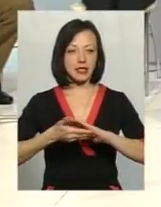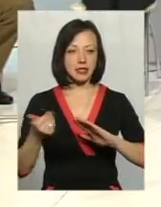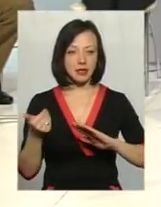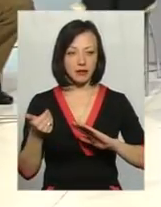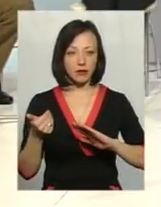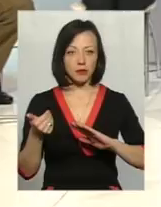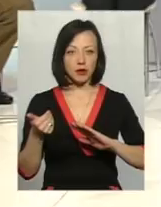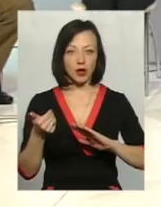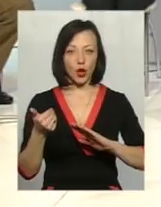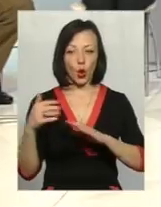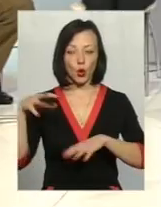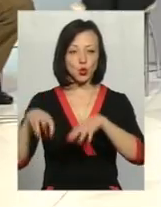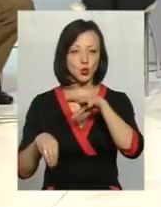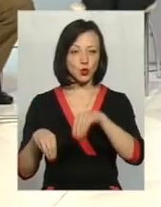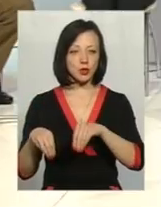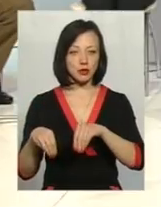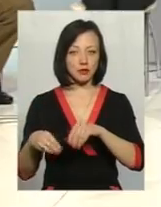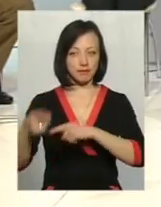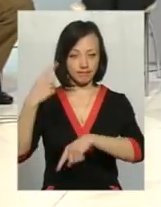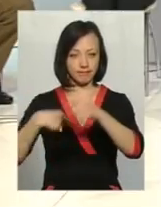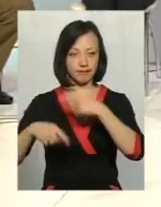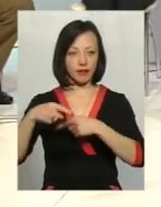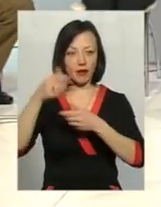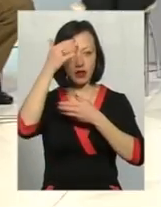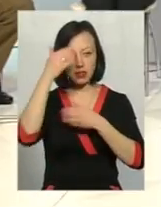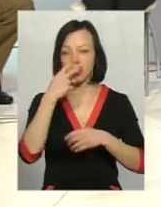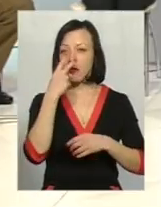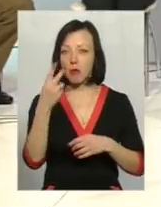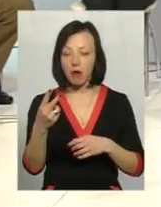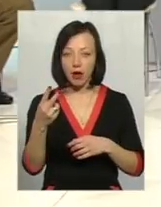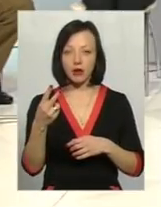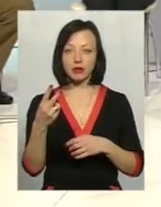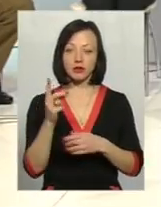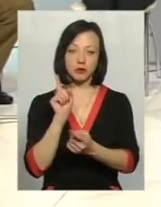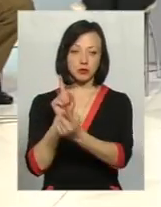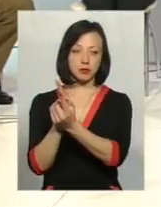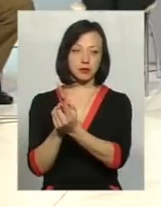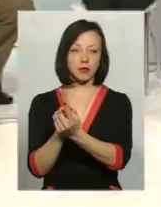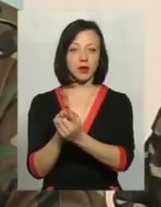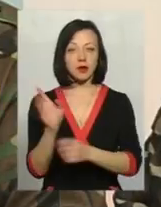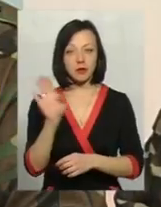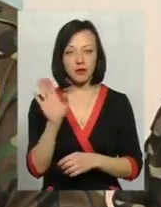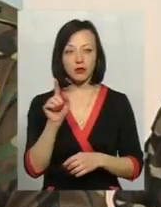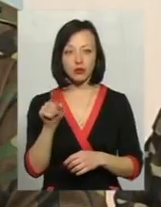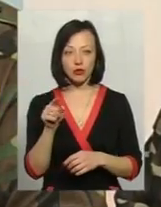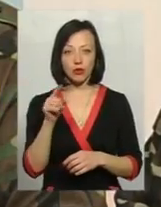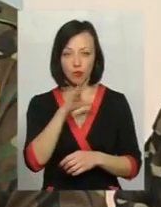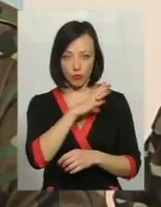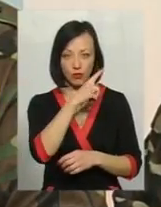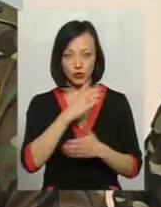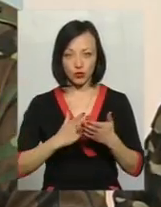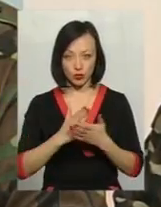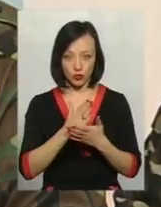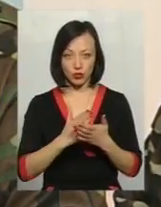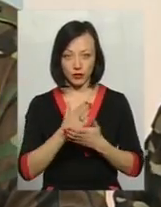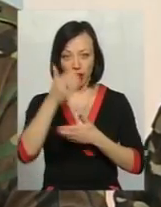прийшов мене сусід з Афганістану. І я його побачив, і до нього підійшов, кажу: «Паша, привіт, ти що, в Афганістані служив?»